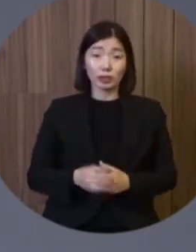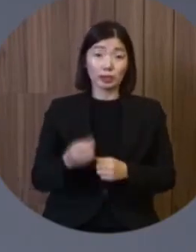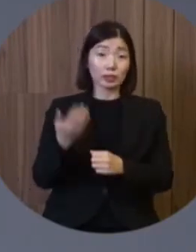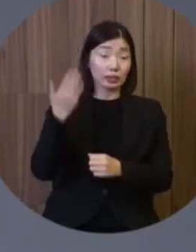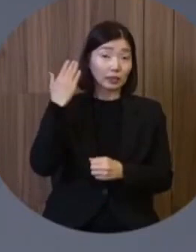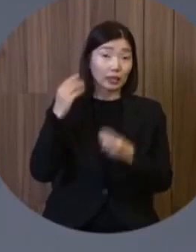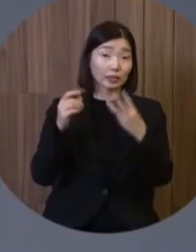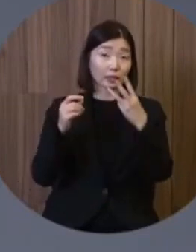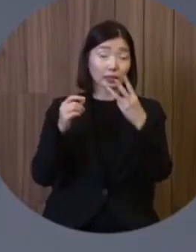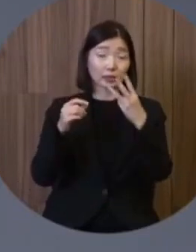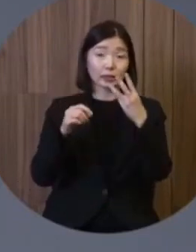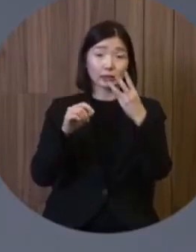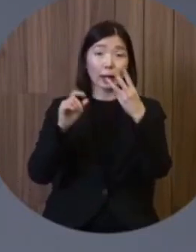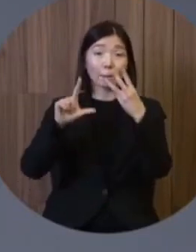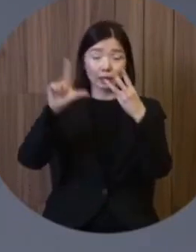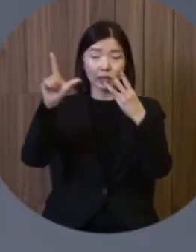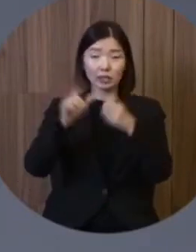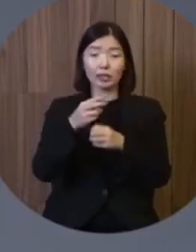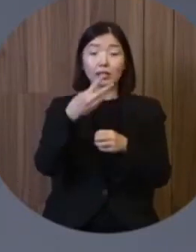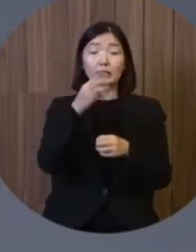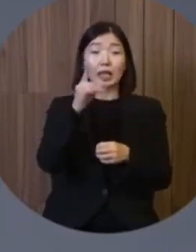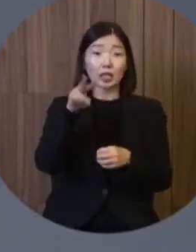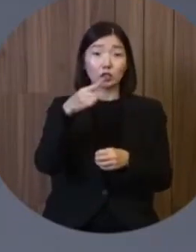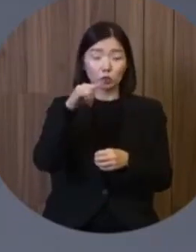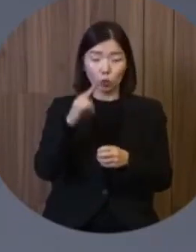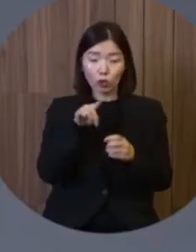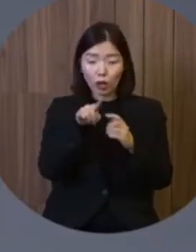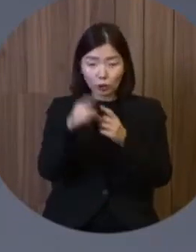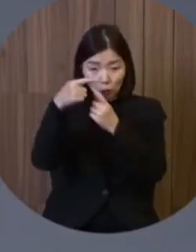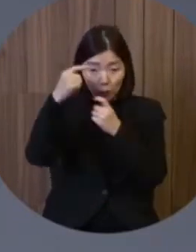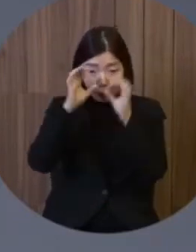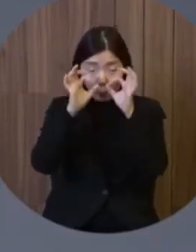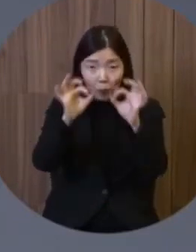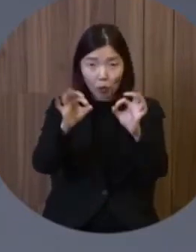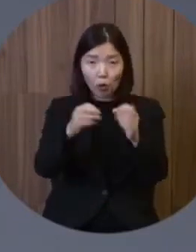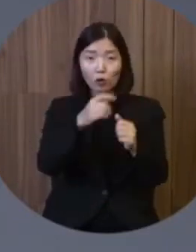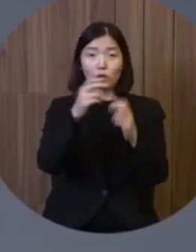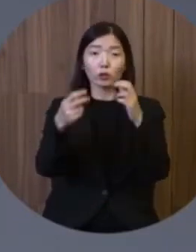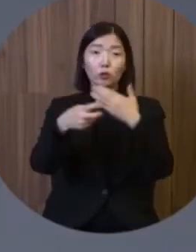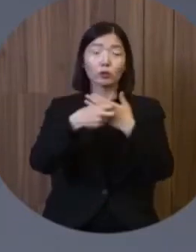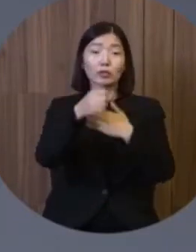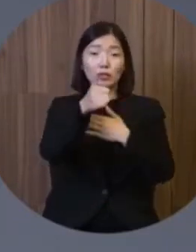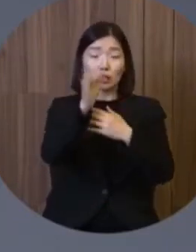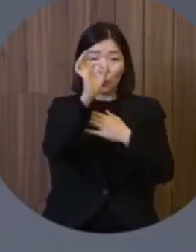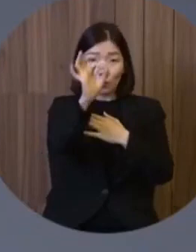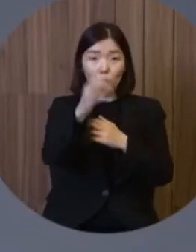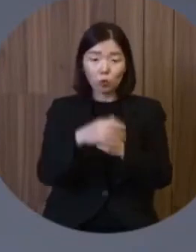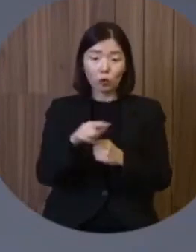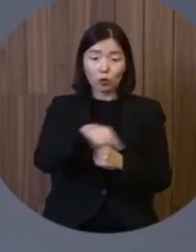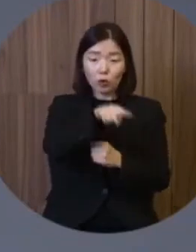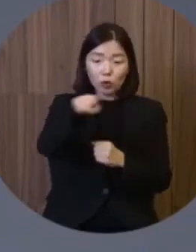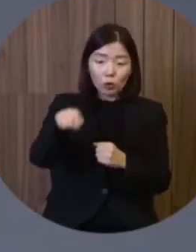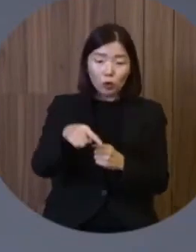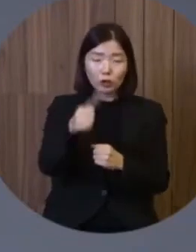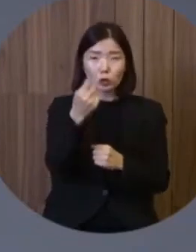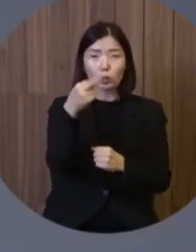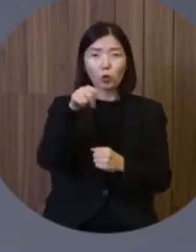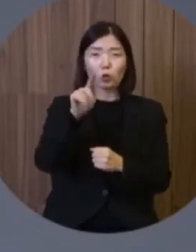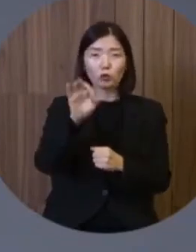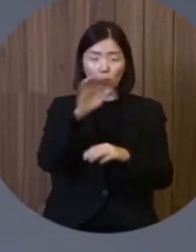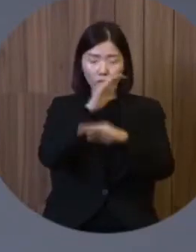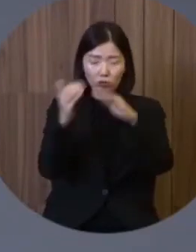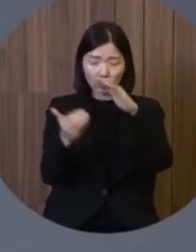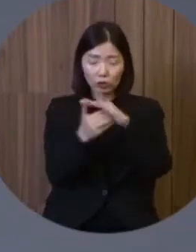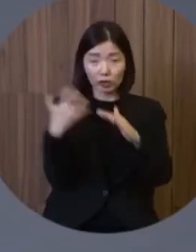3일 3월 탄소산업지원을 방문했습니다. 박윤혁 원장을 만나고 송인모 산자부 장관, 효성